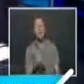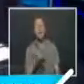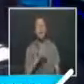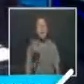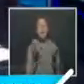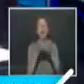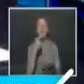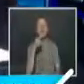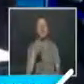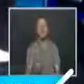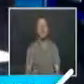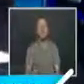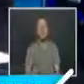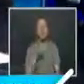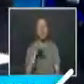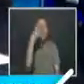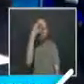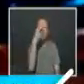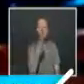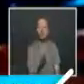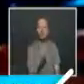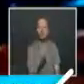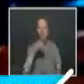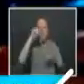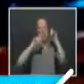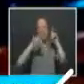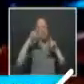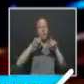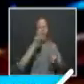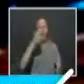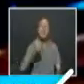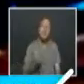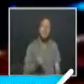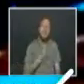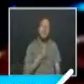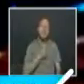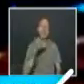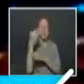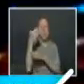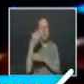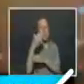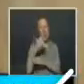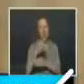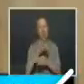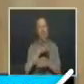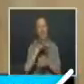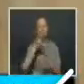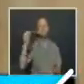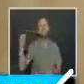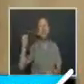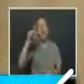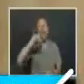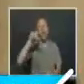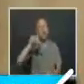בעם אמר את זה? זה העצוב. האנשים הכי מסכנים במדינה. עדות המזרח,